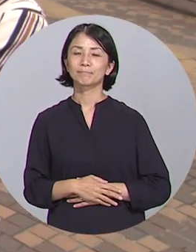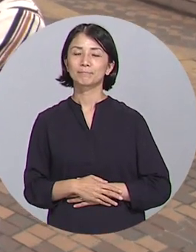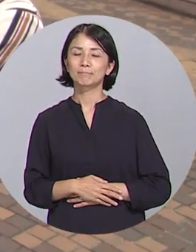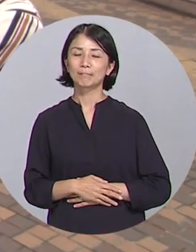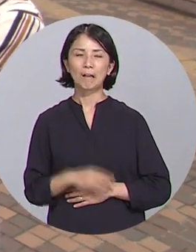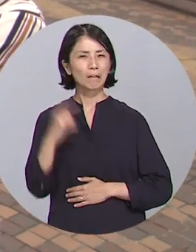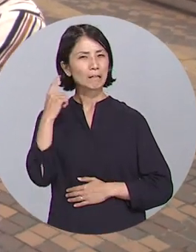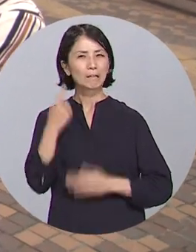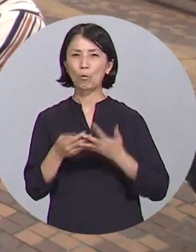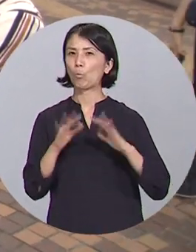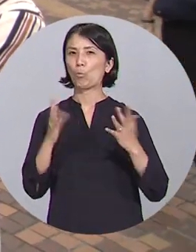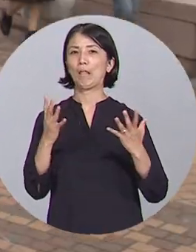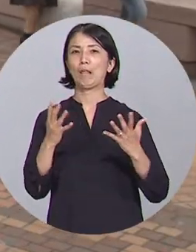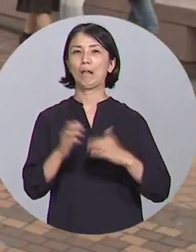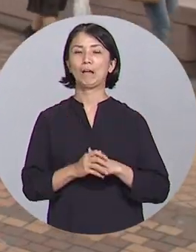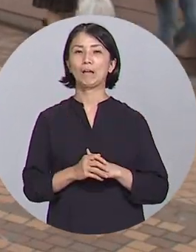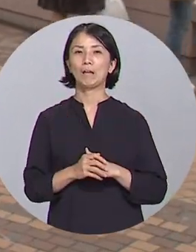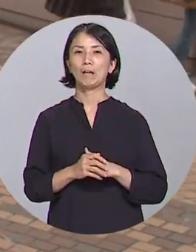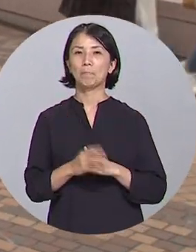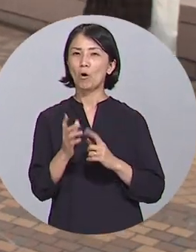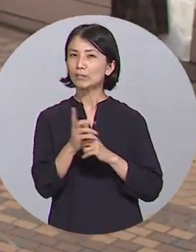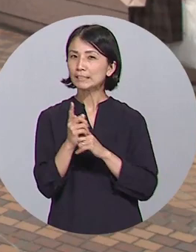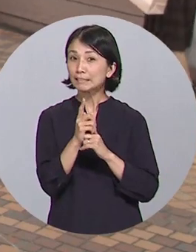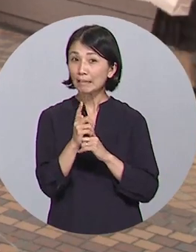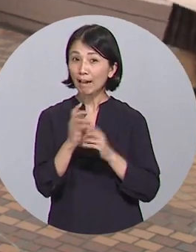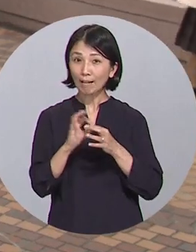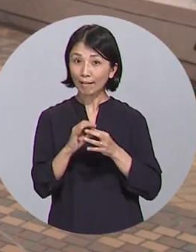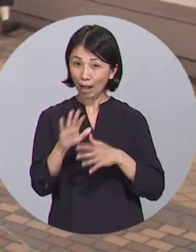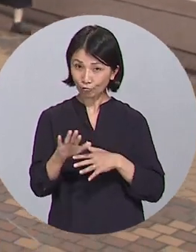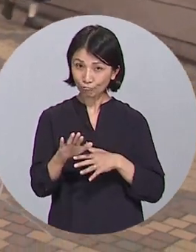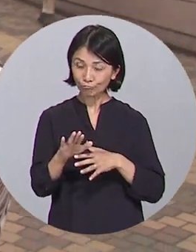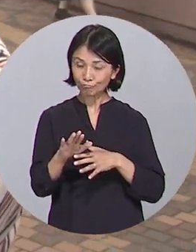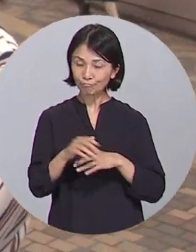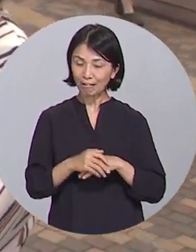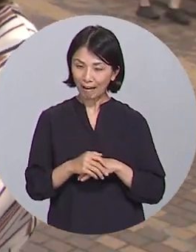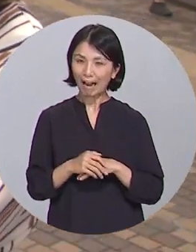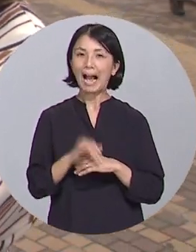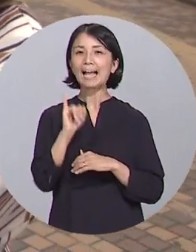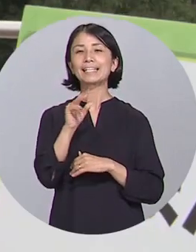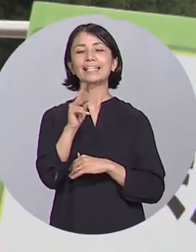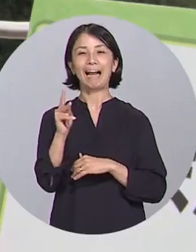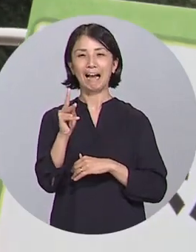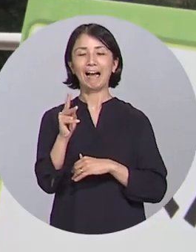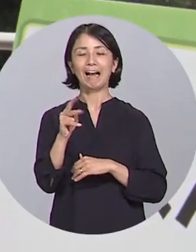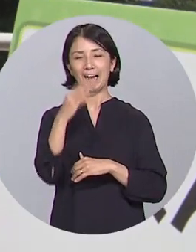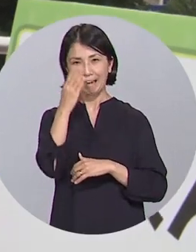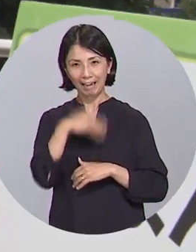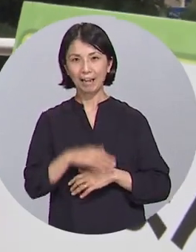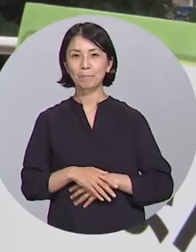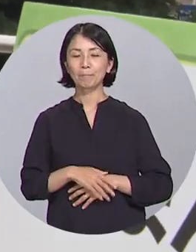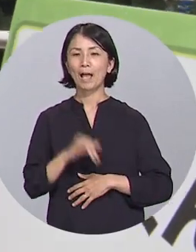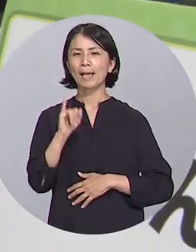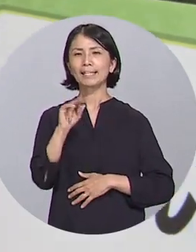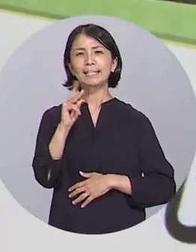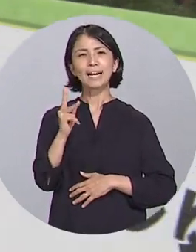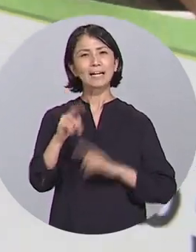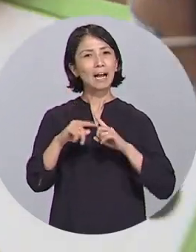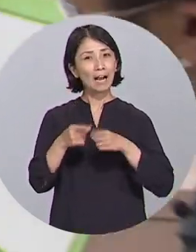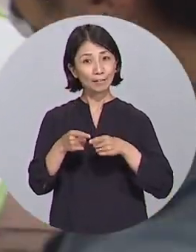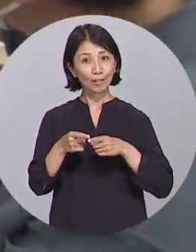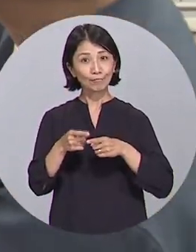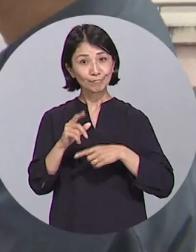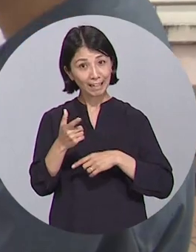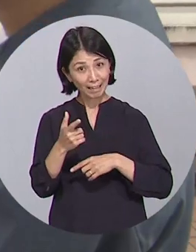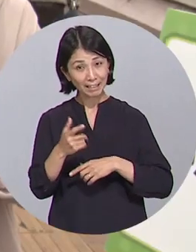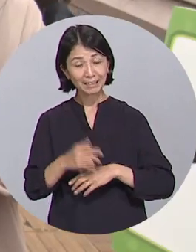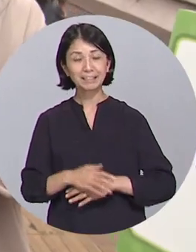うん、聞いたことない。 忍者系 ちょっと伊賀って聞くとね、 イカの入ったまんじゅう。 イカの入